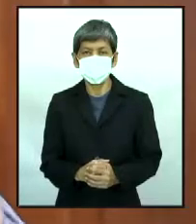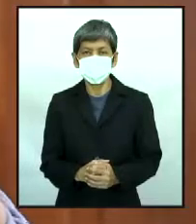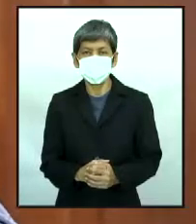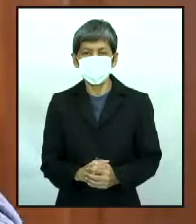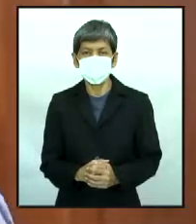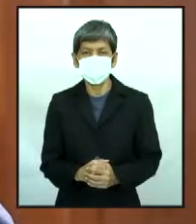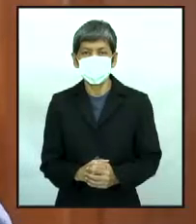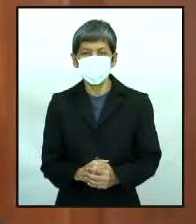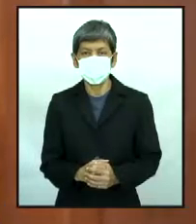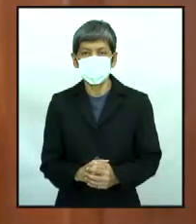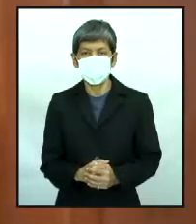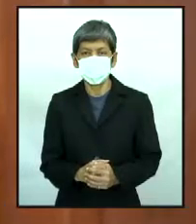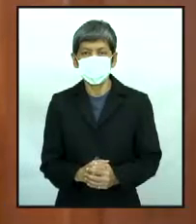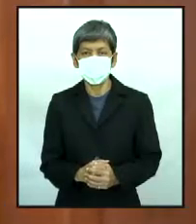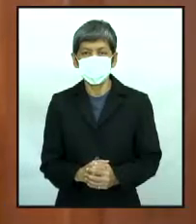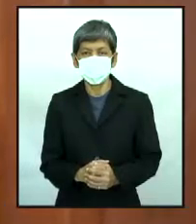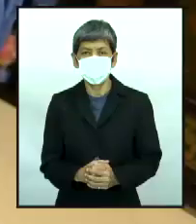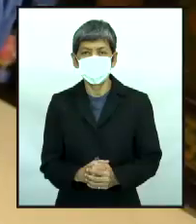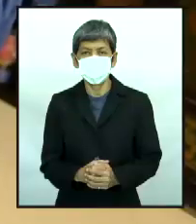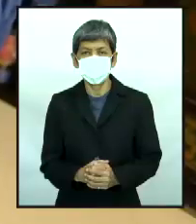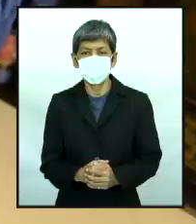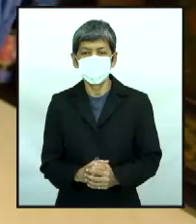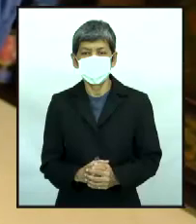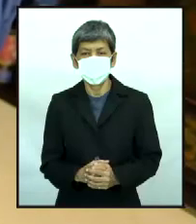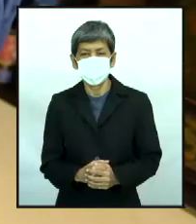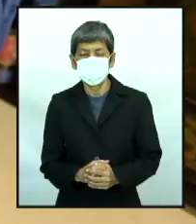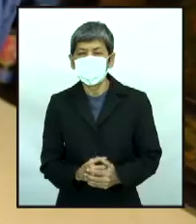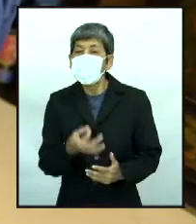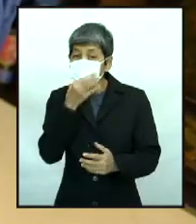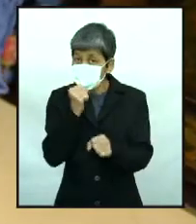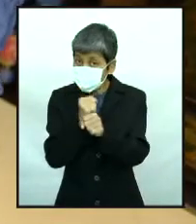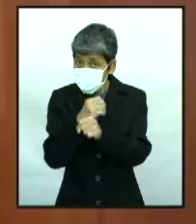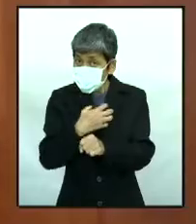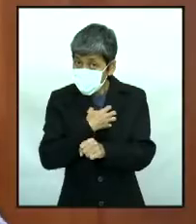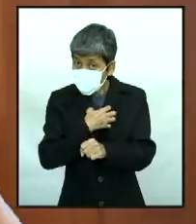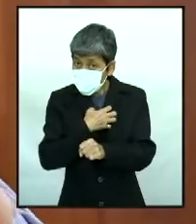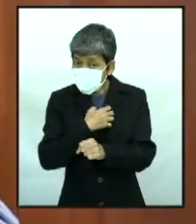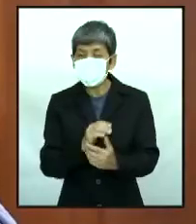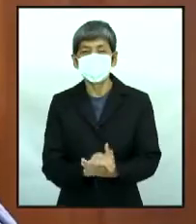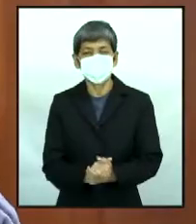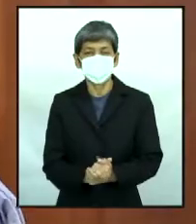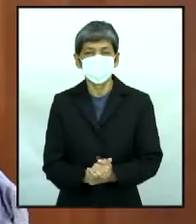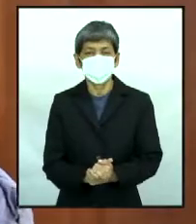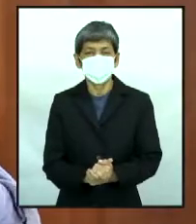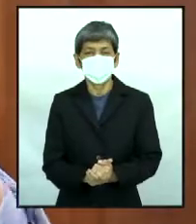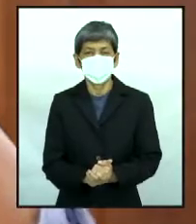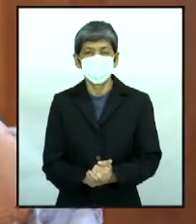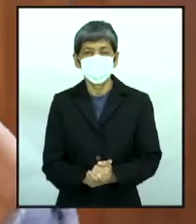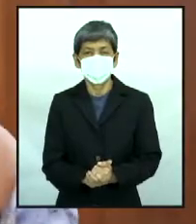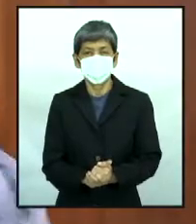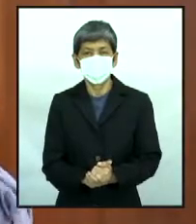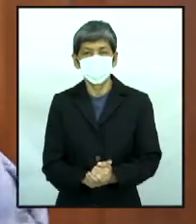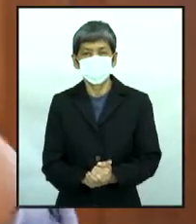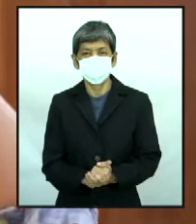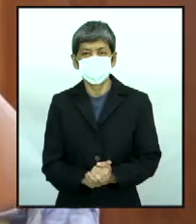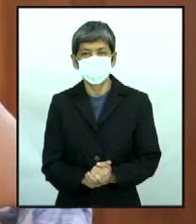งพ่อแม่ก็จะช่วยผมได ้พี่เสียงอยากทำอาชีพอื่นหรือเปล่าคะ ผมก็คิดเหมือนกันนะครับว่าจะไปสมัครงาน